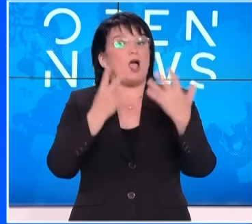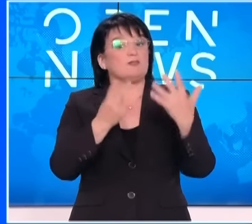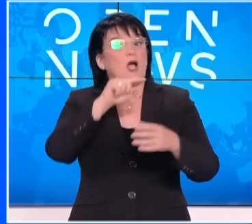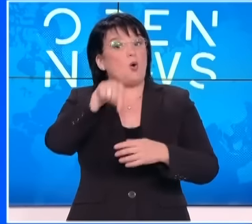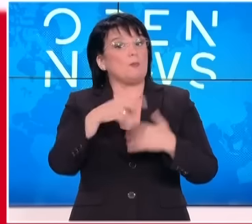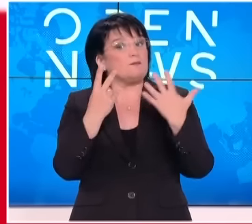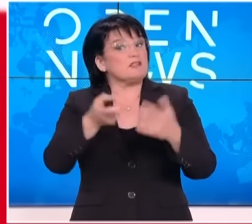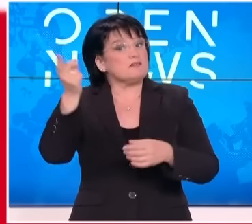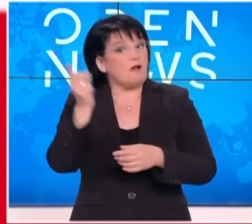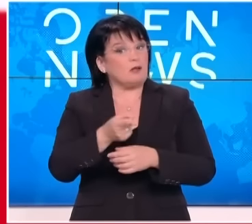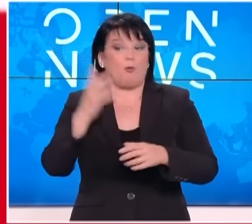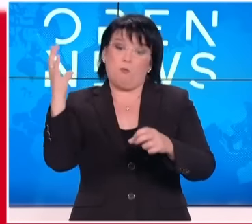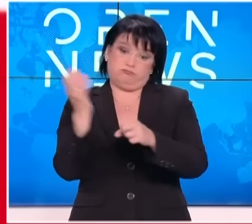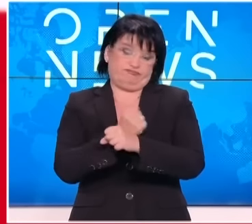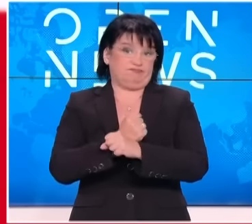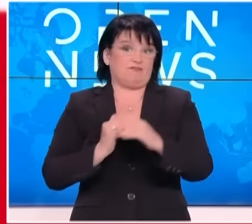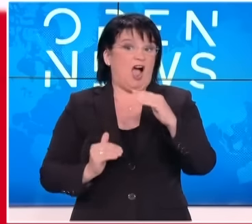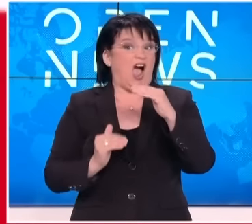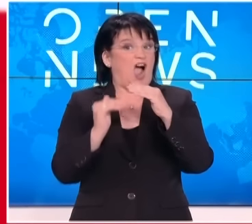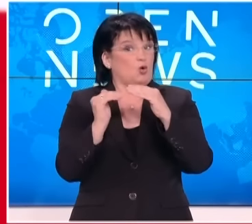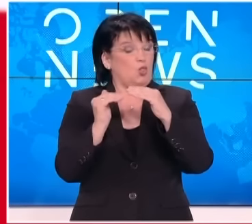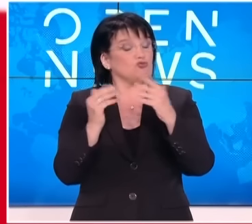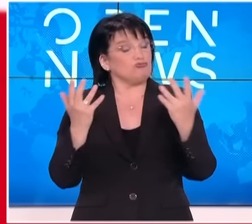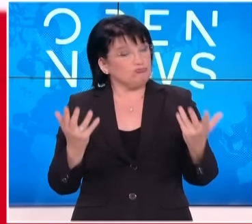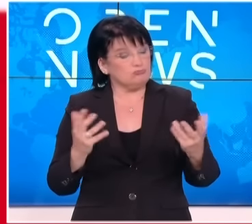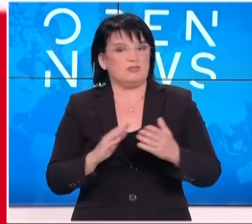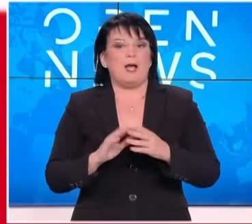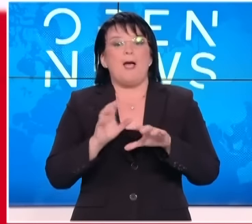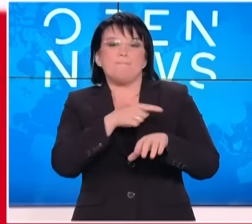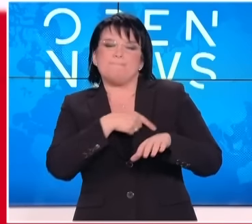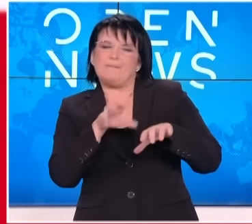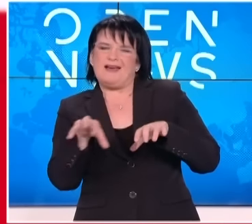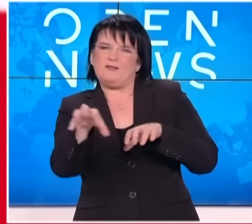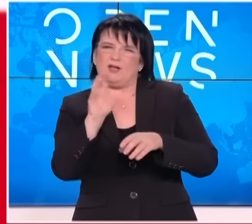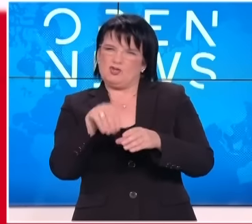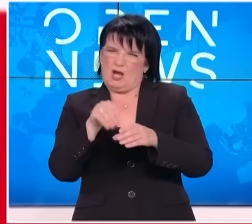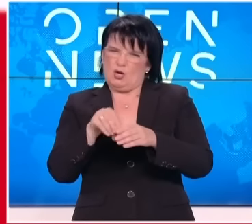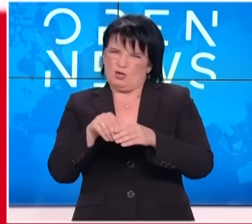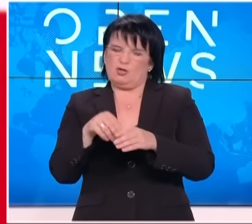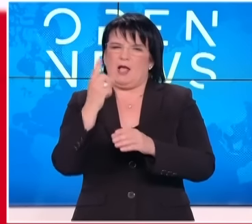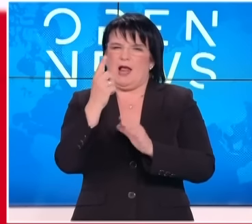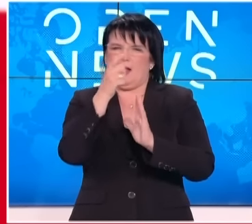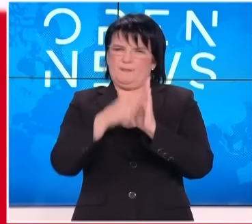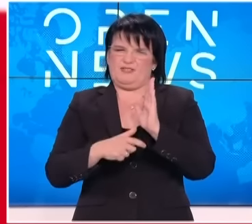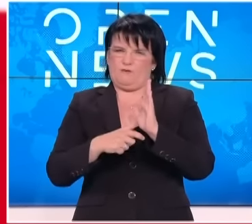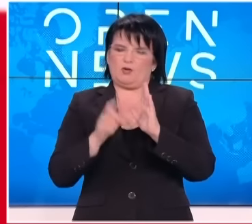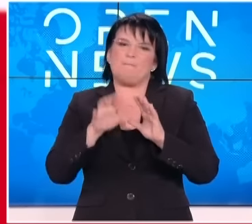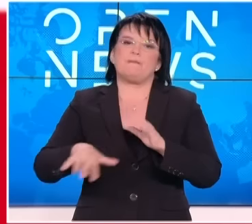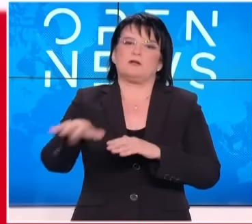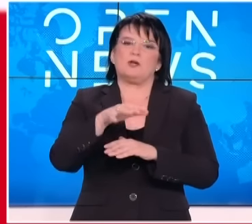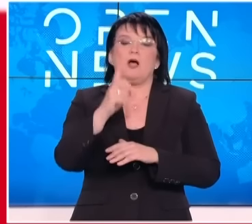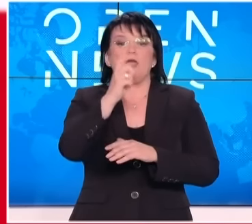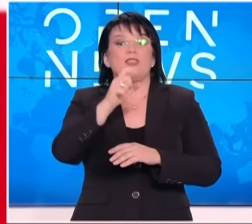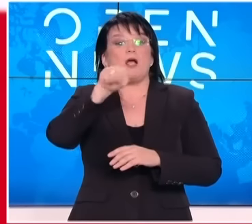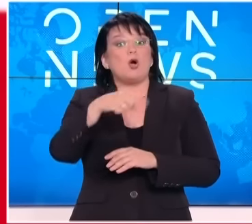7,7% ήταν μια σημαντική άνοδος και επίσης στις περιφερειακές εκλογές που ήταν ενιαίο ψηφοδέλτιο πανελλαδικό φτάσαμε